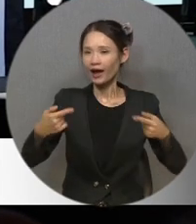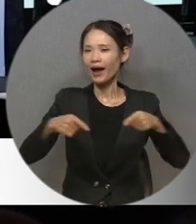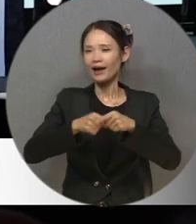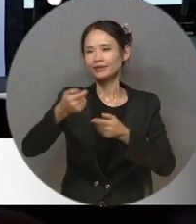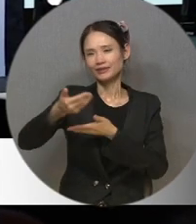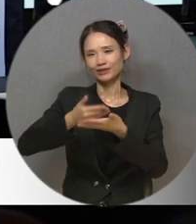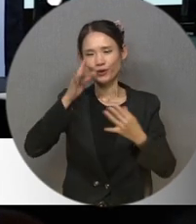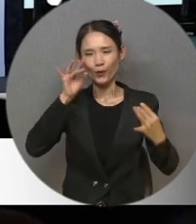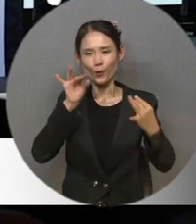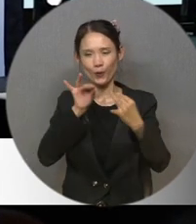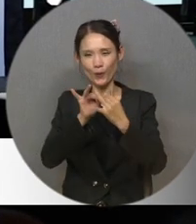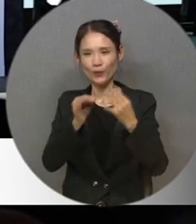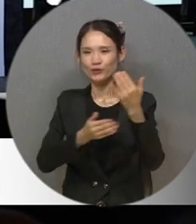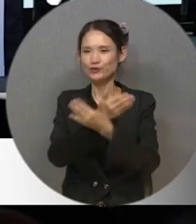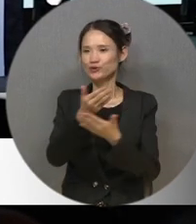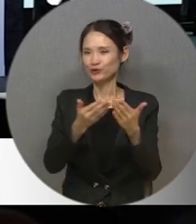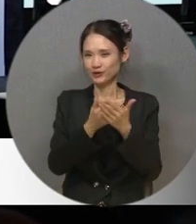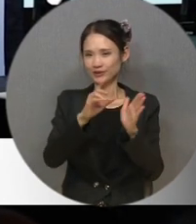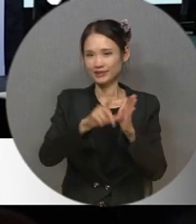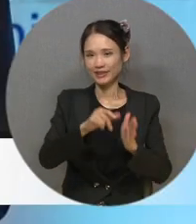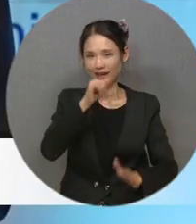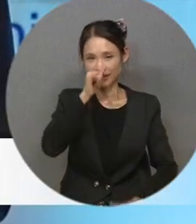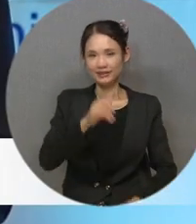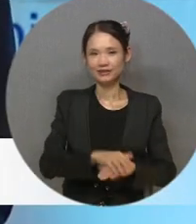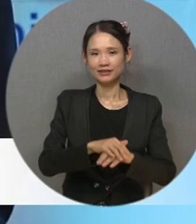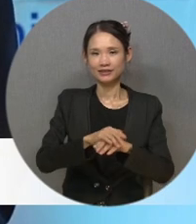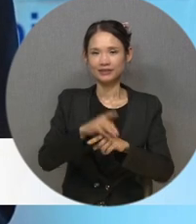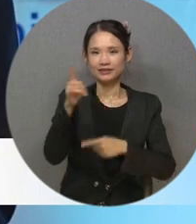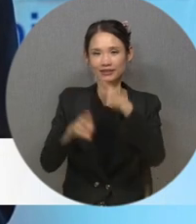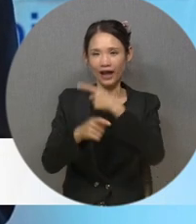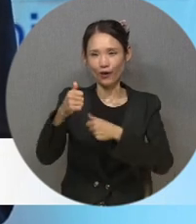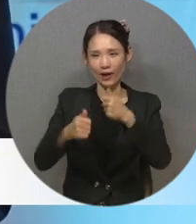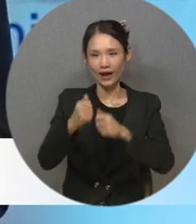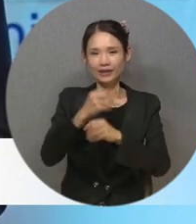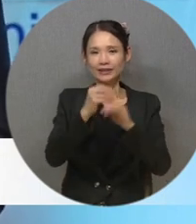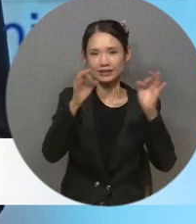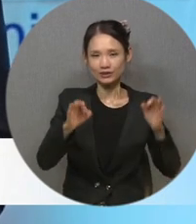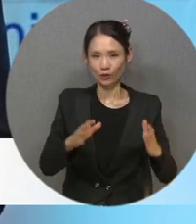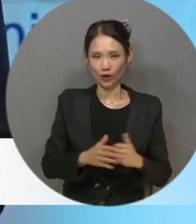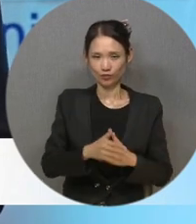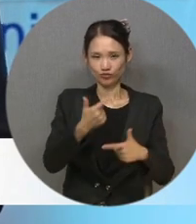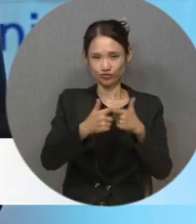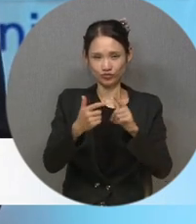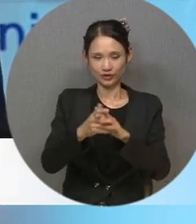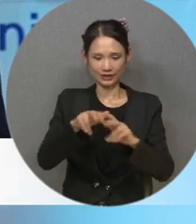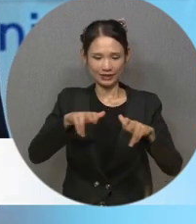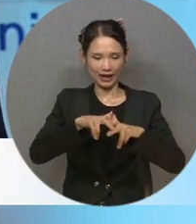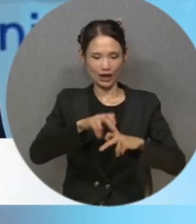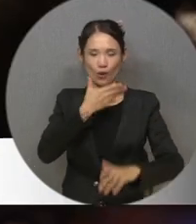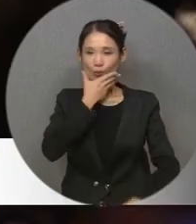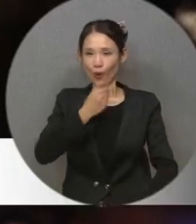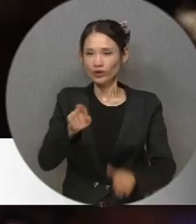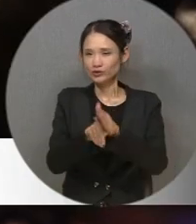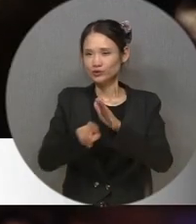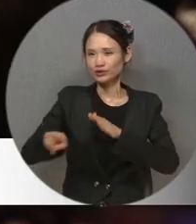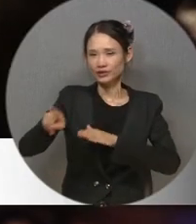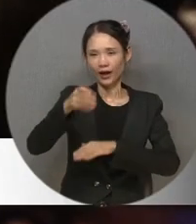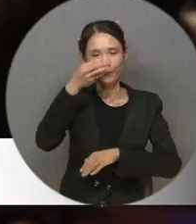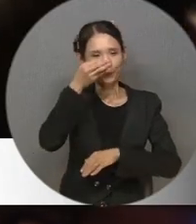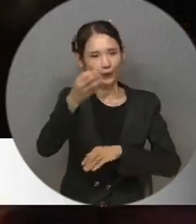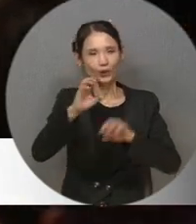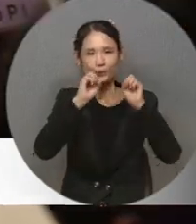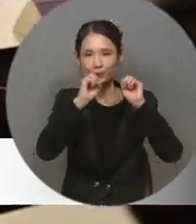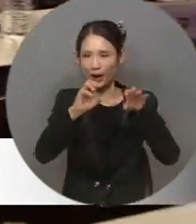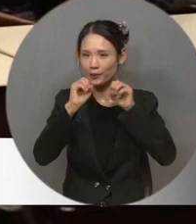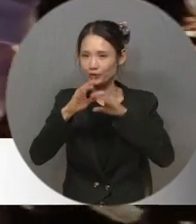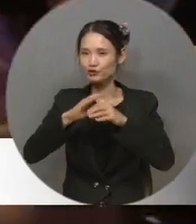시간을 가졌습니다. 대회 기간 부산시는 대한민국 장애인 복지의 위상을 전 세계에 알리며 국제적 장애